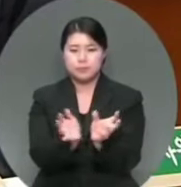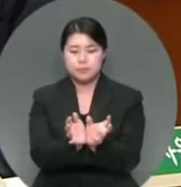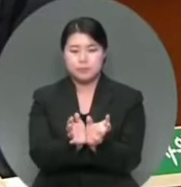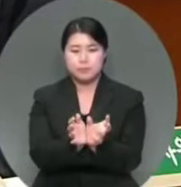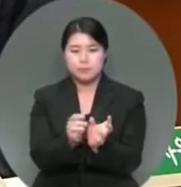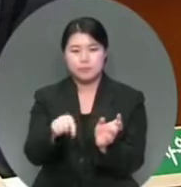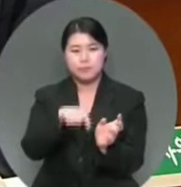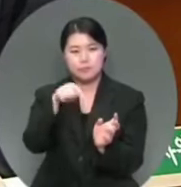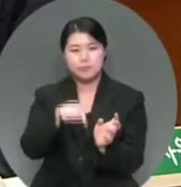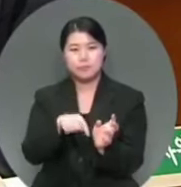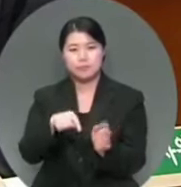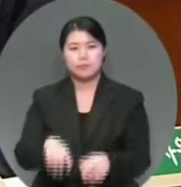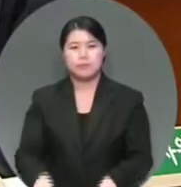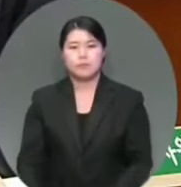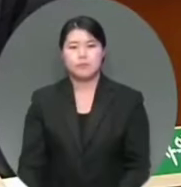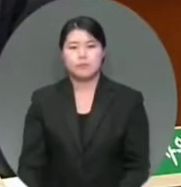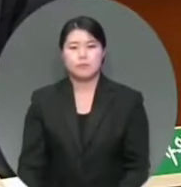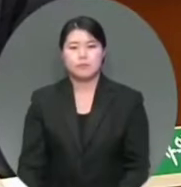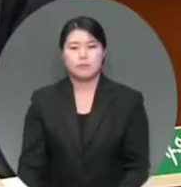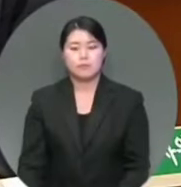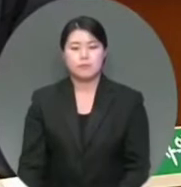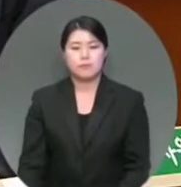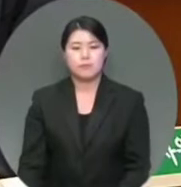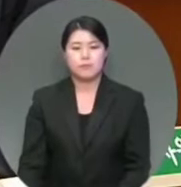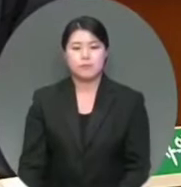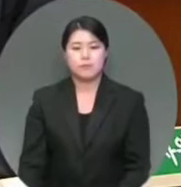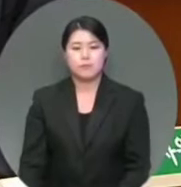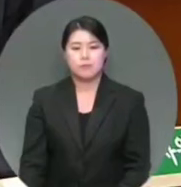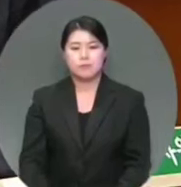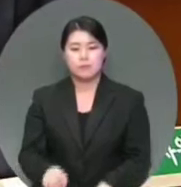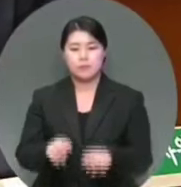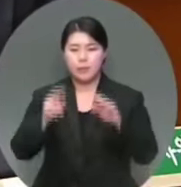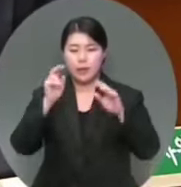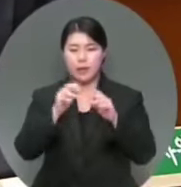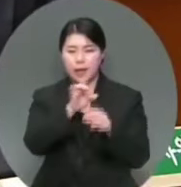산업지원부서에서는 이 그 개별 기업의 소득